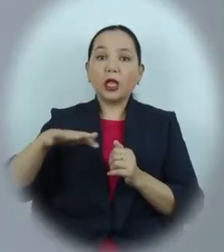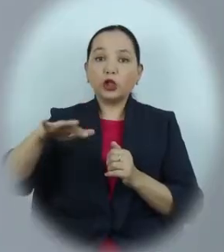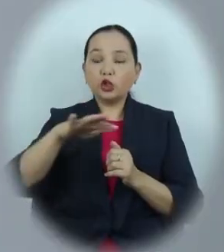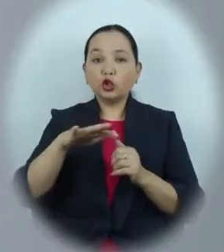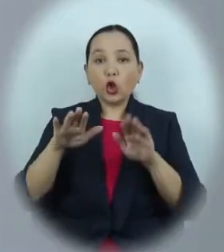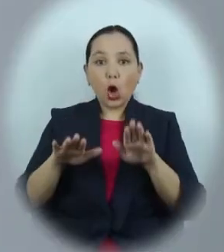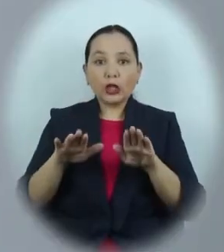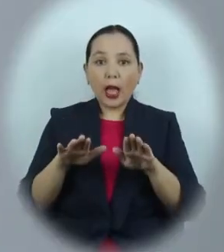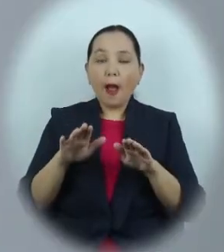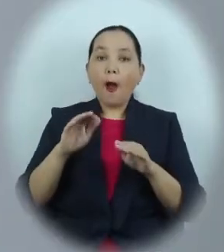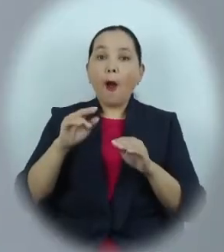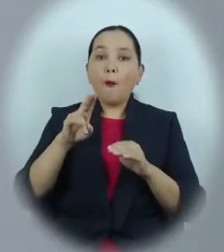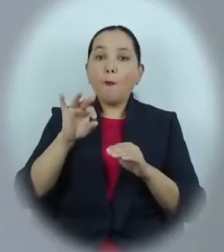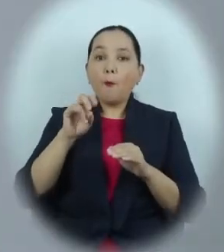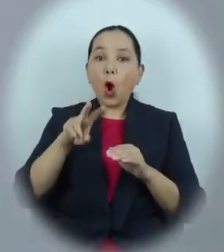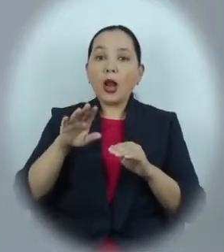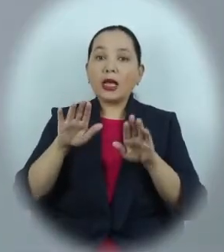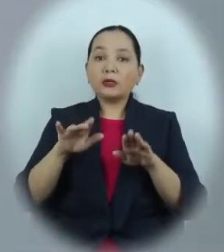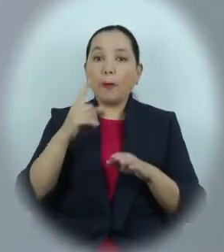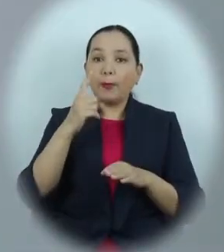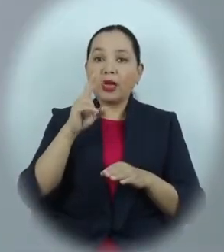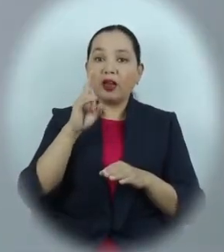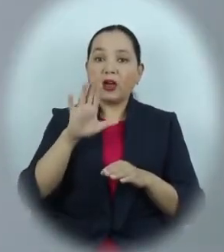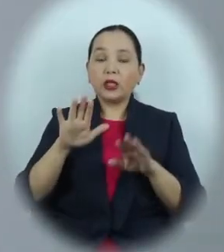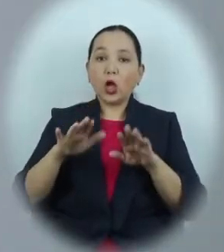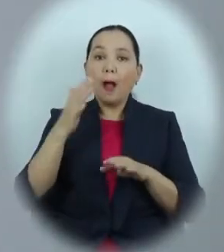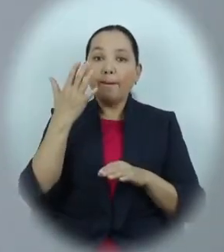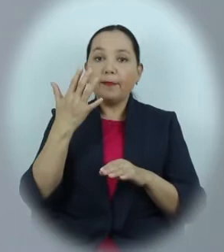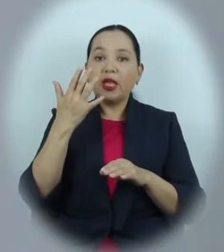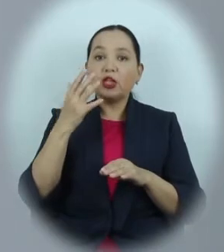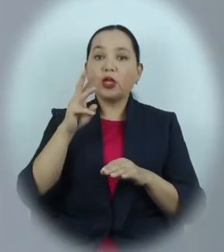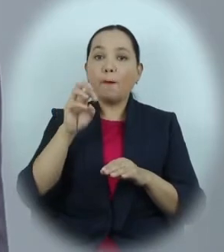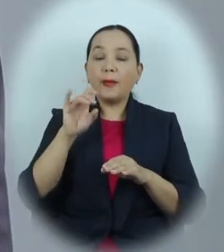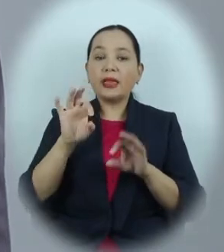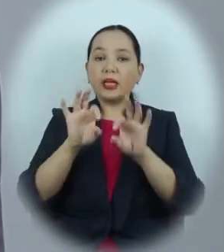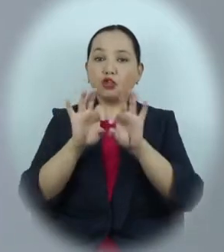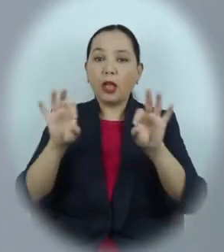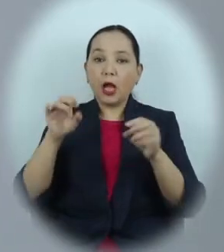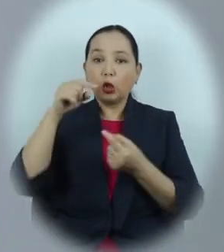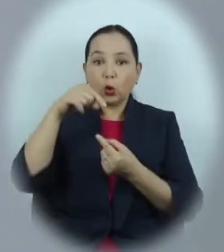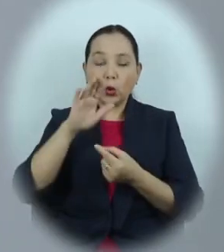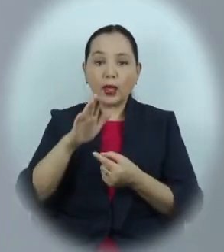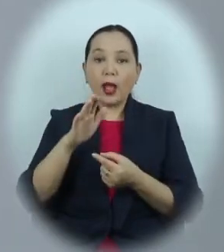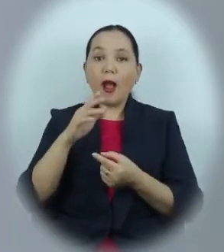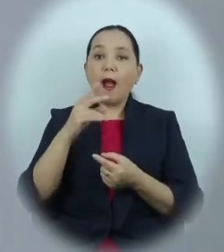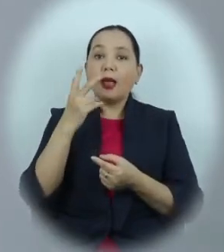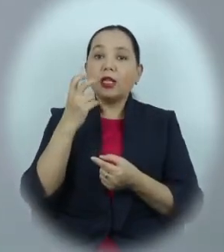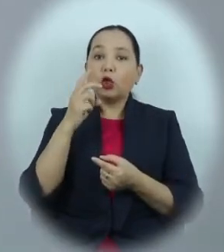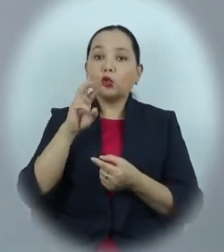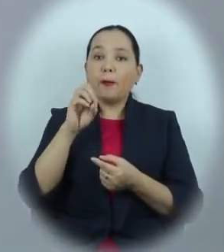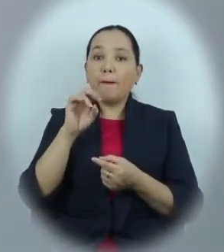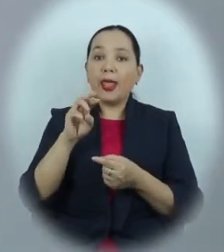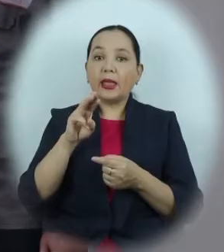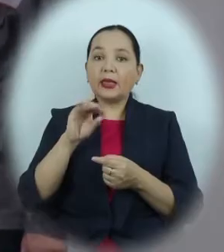pol qismimizga 1 kvadrat joyga 5 metr shlanka to'g'ri keladi. Asosan shlankalar 200 metrdan